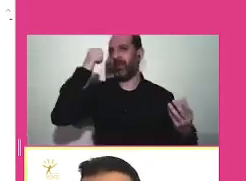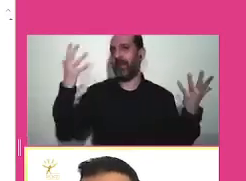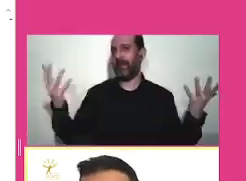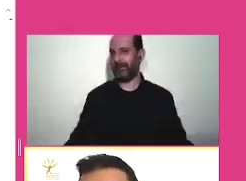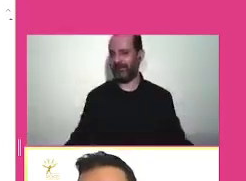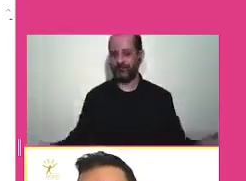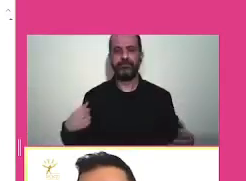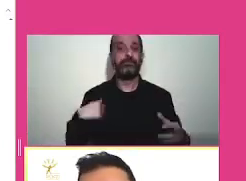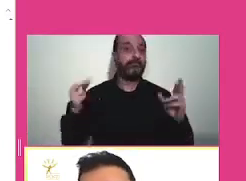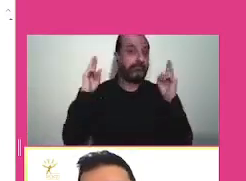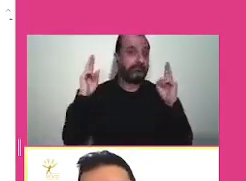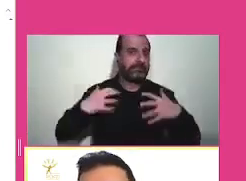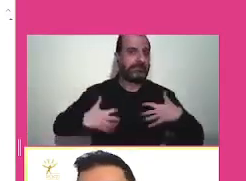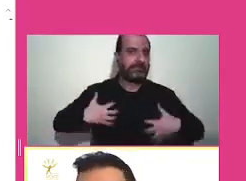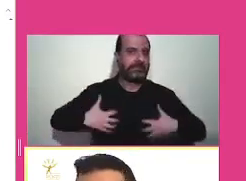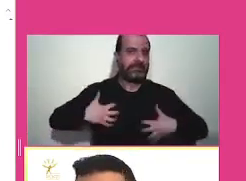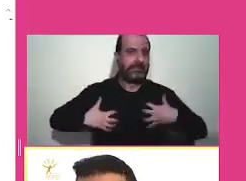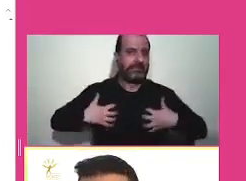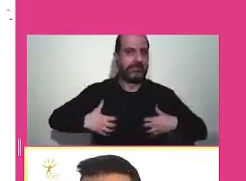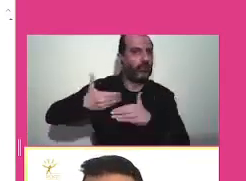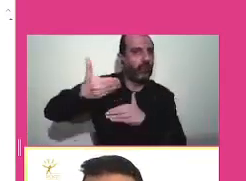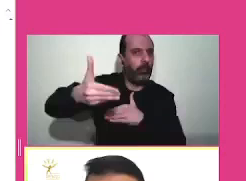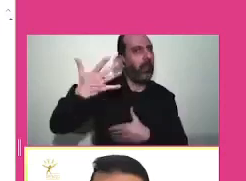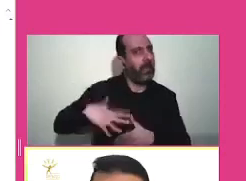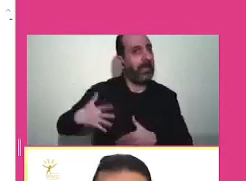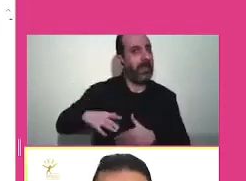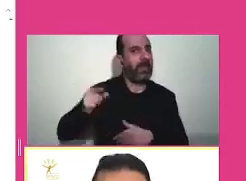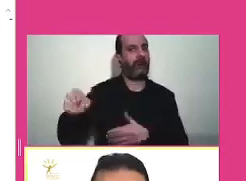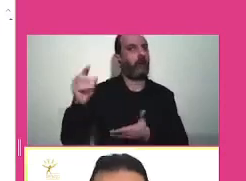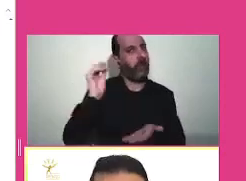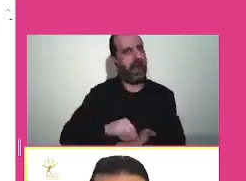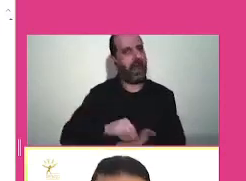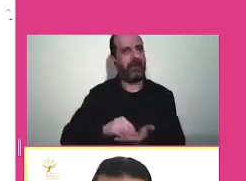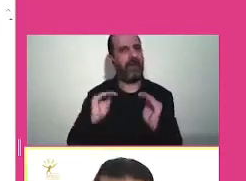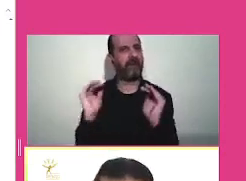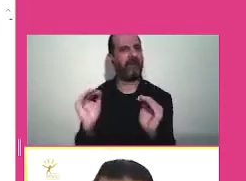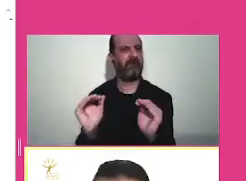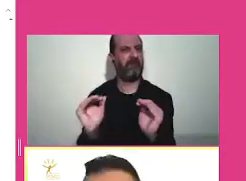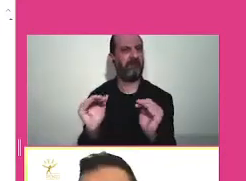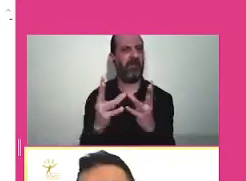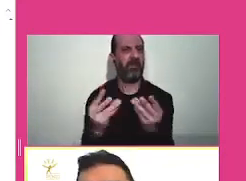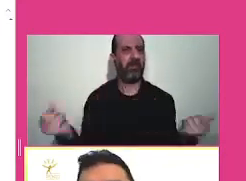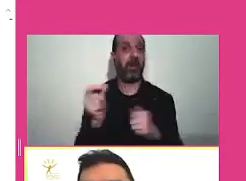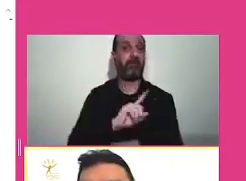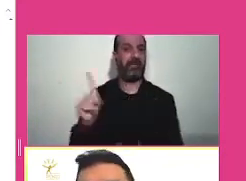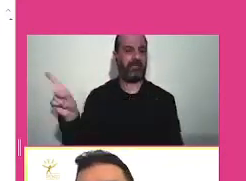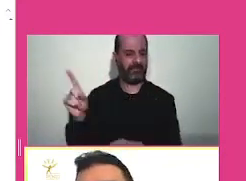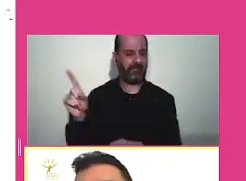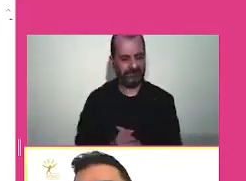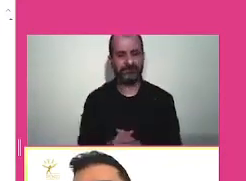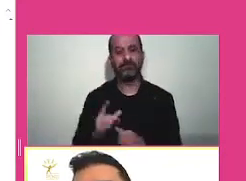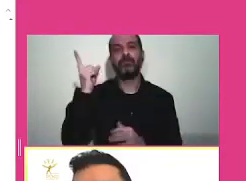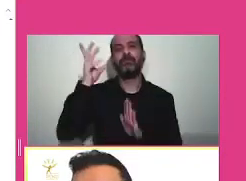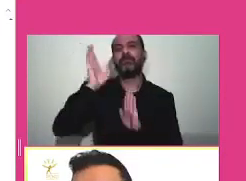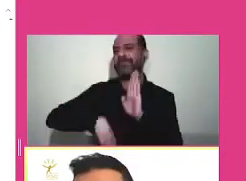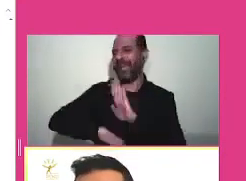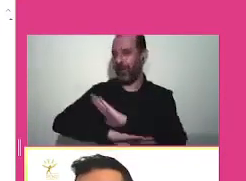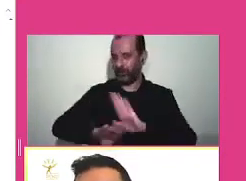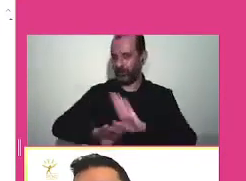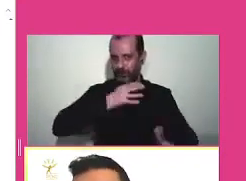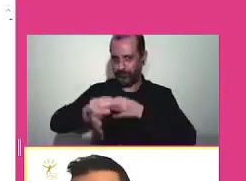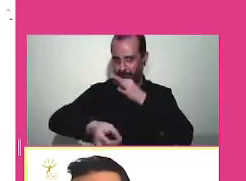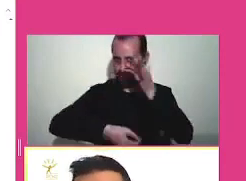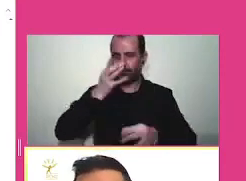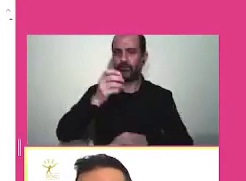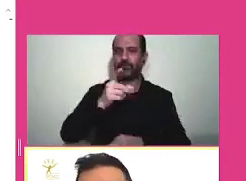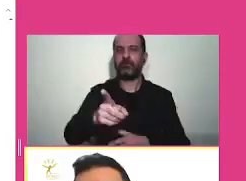στο μέλλον να το ξανακάνουμε και να το κρατήσουμε ενεργό. Αυτό που θέλω να κλείσω είναι ότι το παιχνίδι, και να μην